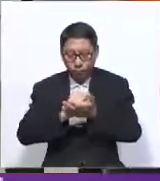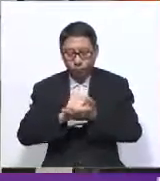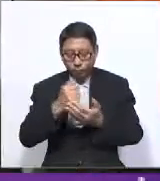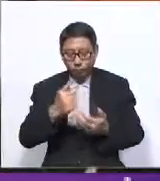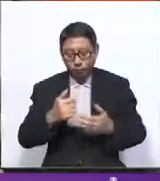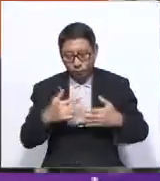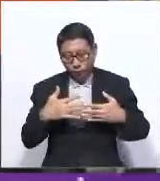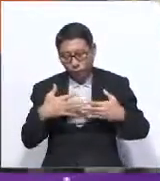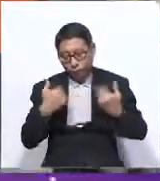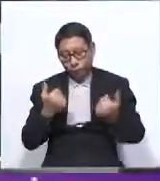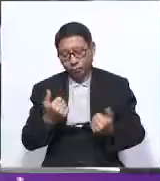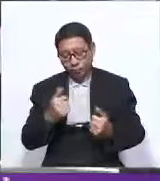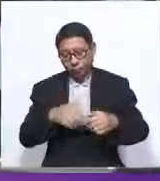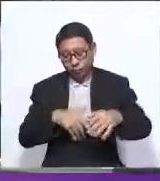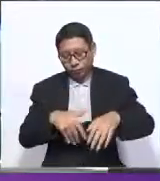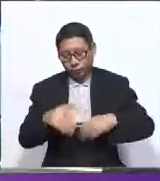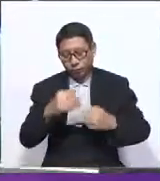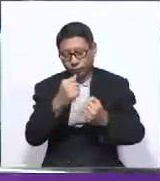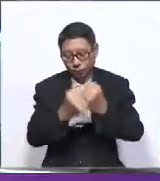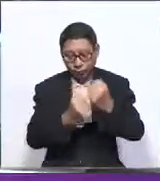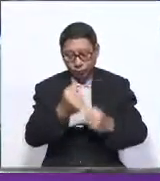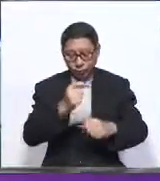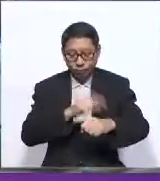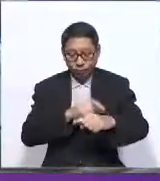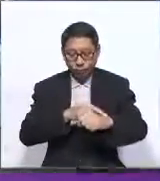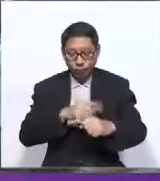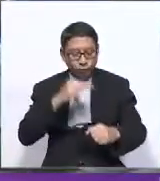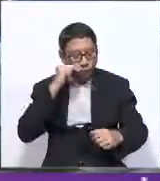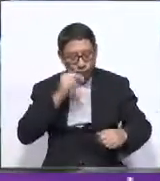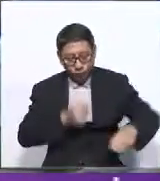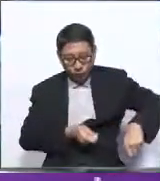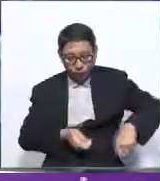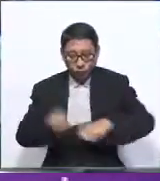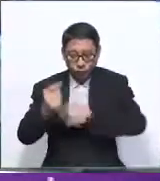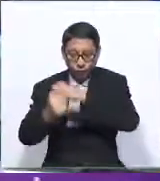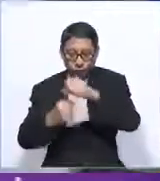อำนวยความสะดวกสำหรับประชาชนที่ขับรถในช่วงเทศกาลสงกรานต์ปีนี้ค่ะ